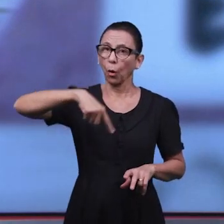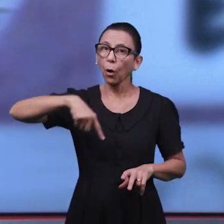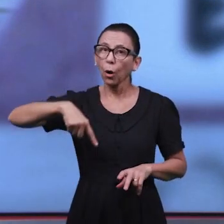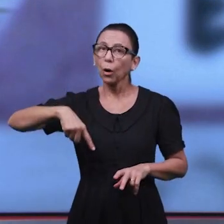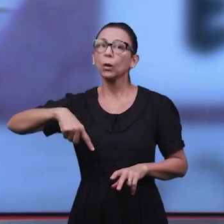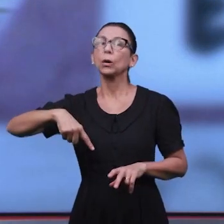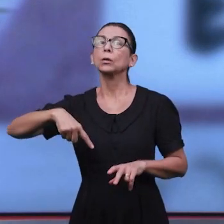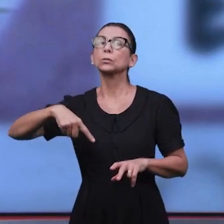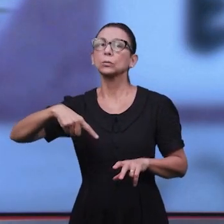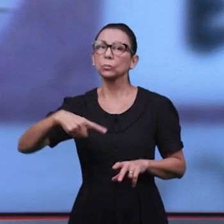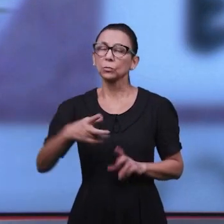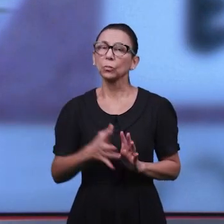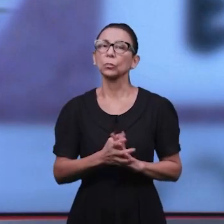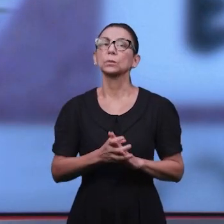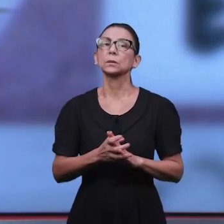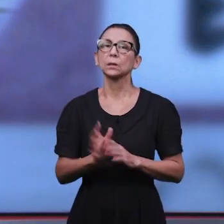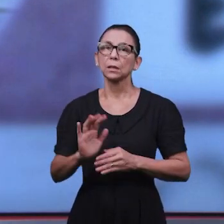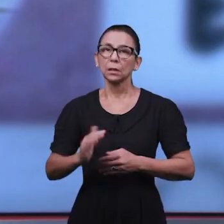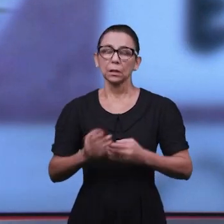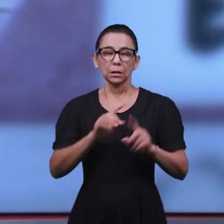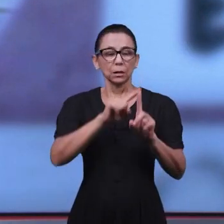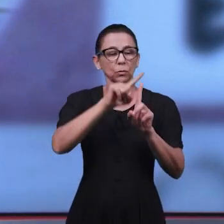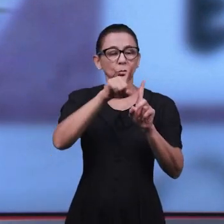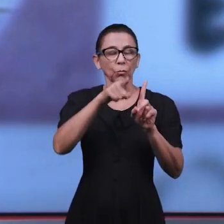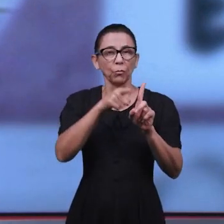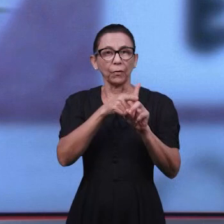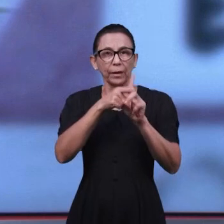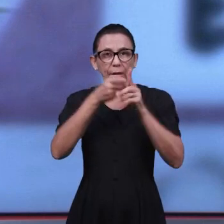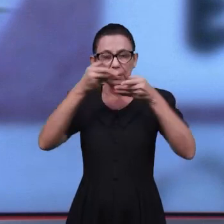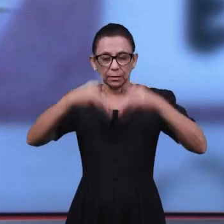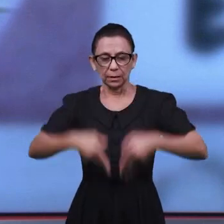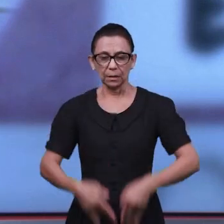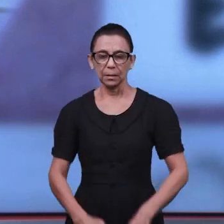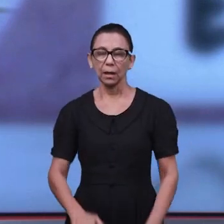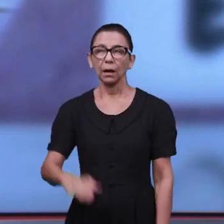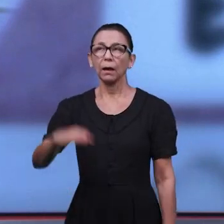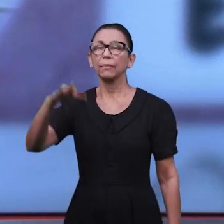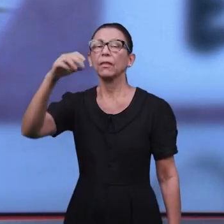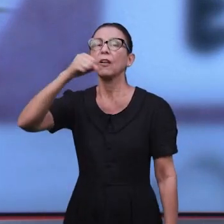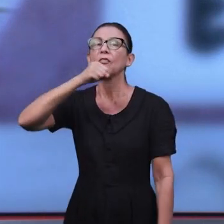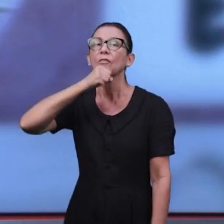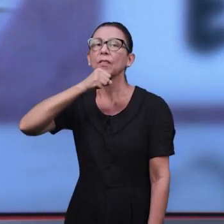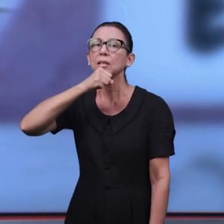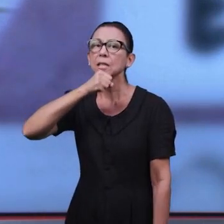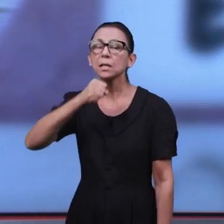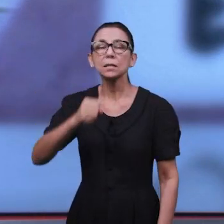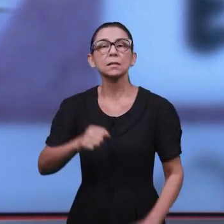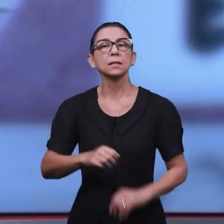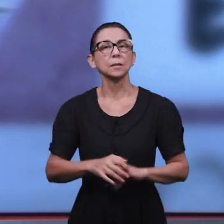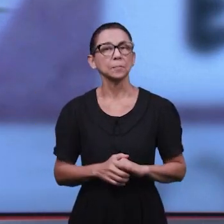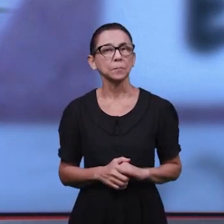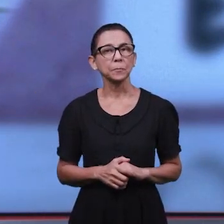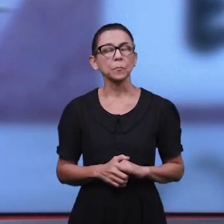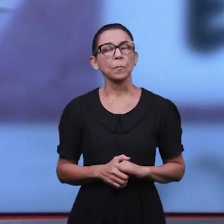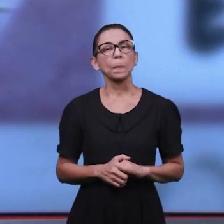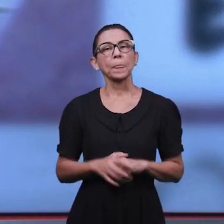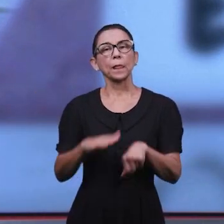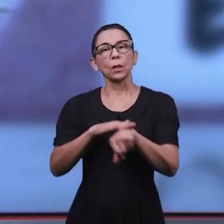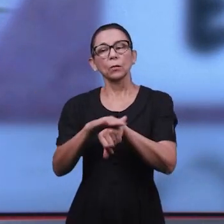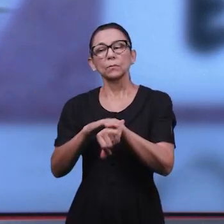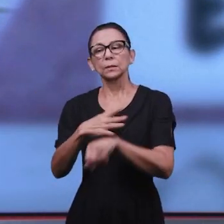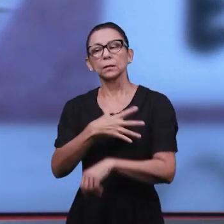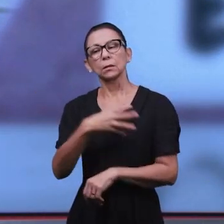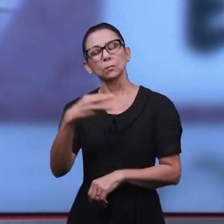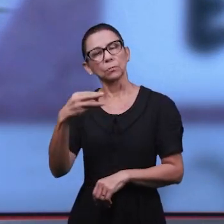sont communs à nous tous, depuis notre petit âge jusqu'à la vieillesse. Par les propos que nous ressentons avec